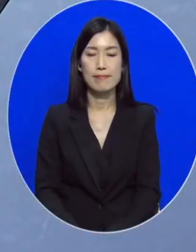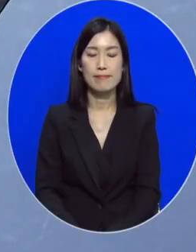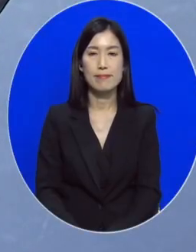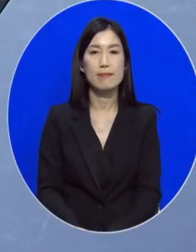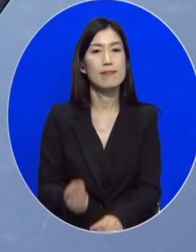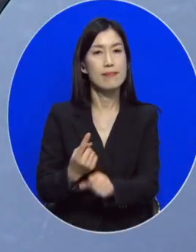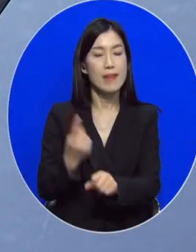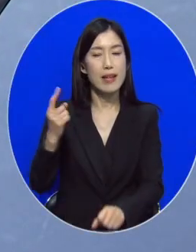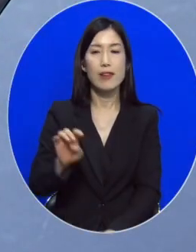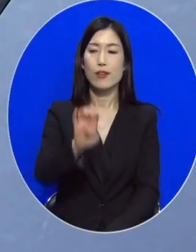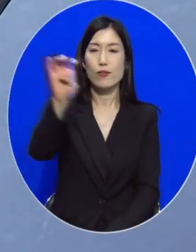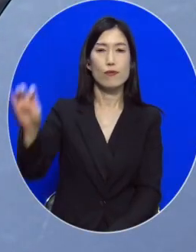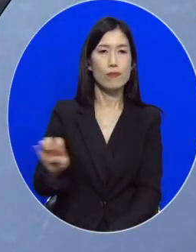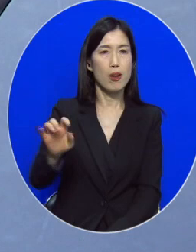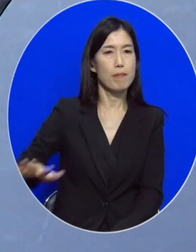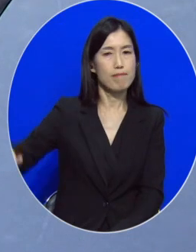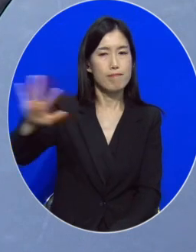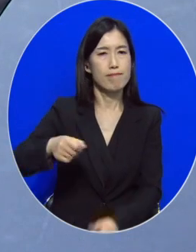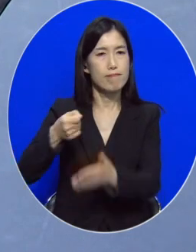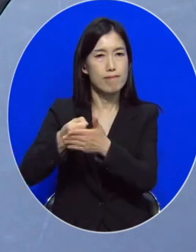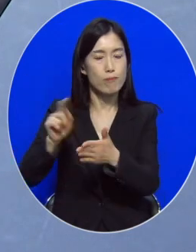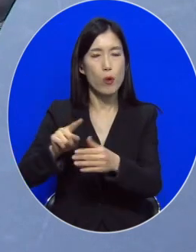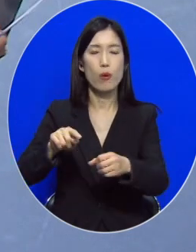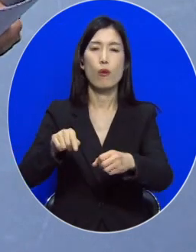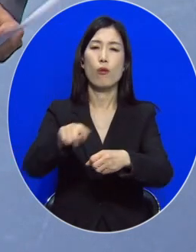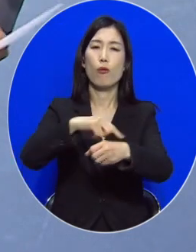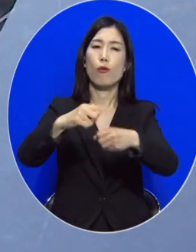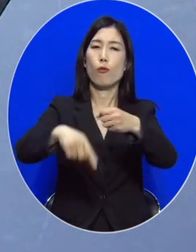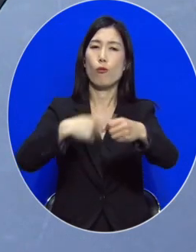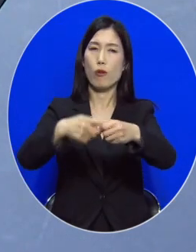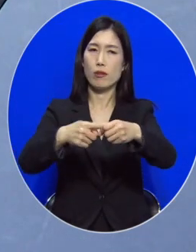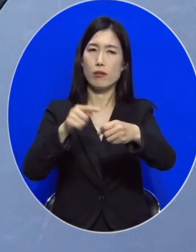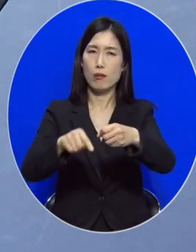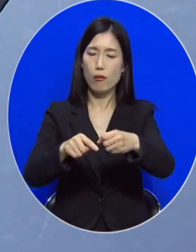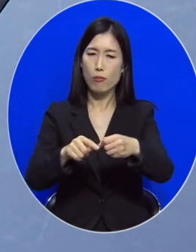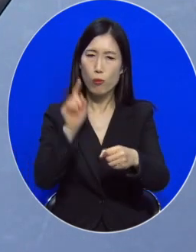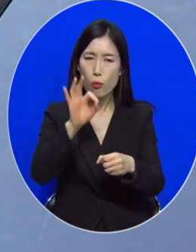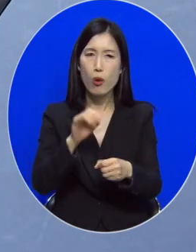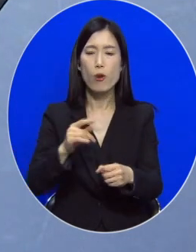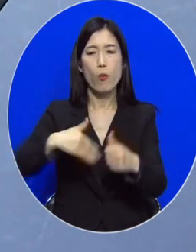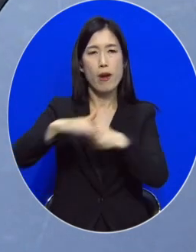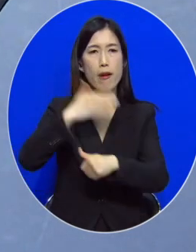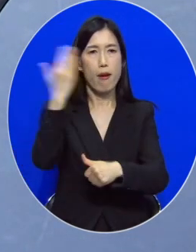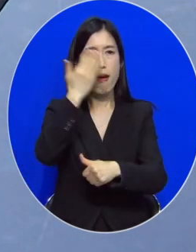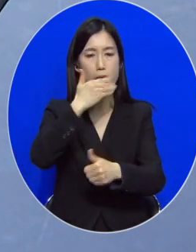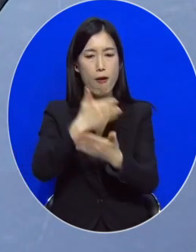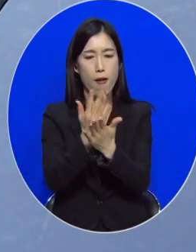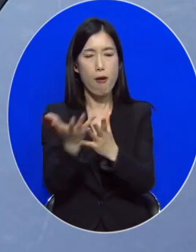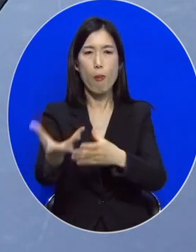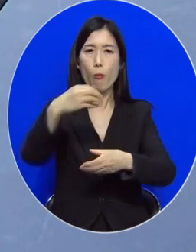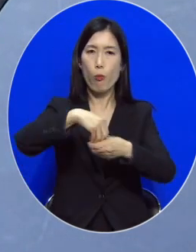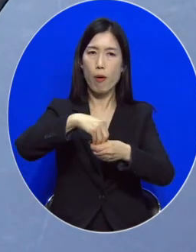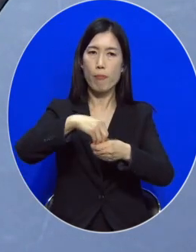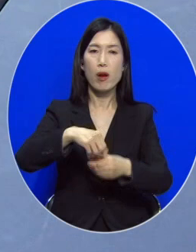지난해 유럽연합의 결정에 따라서 올해부터 원자력 발전이 그린 텍사노미에 포함되었습니다 그린텍손오미는